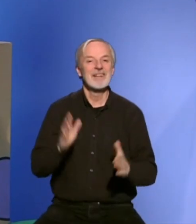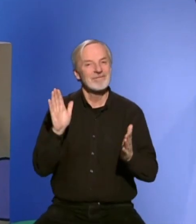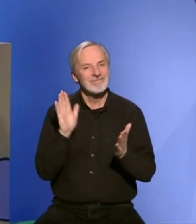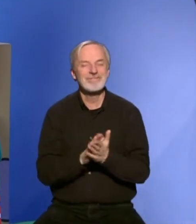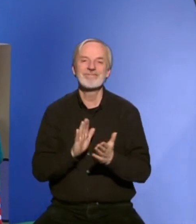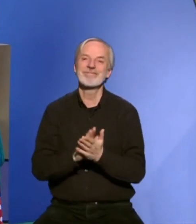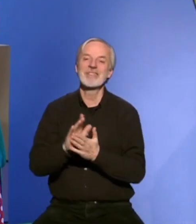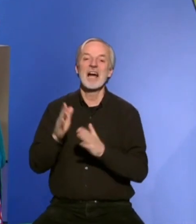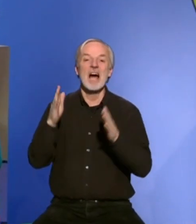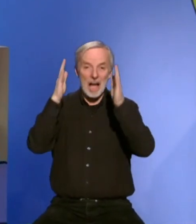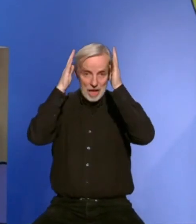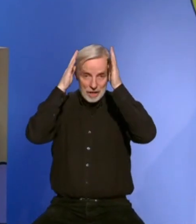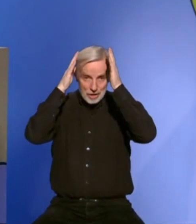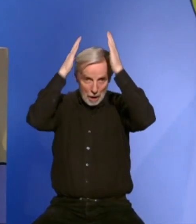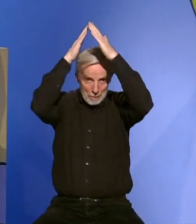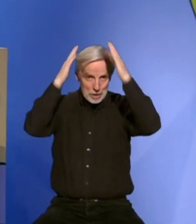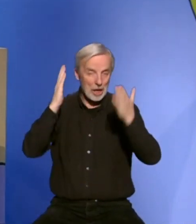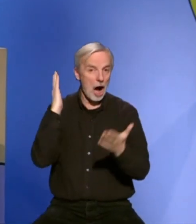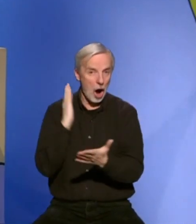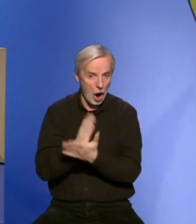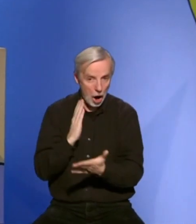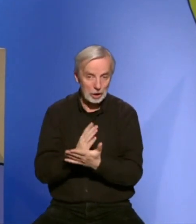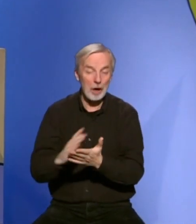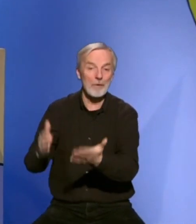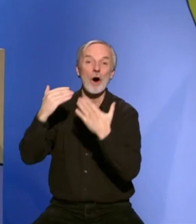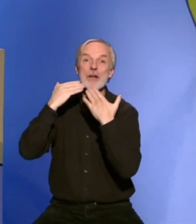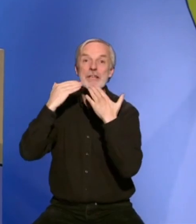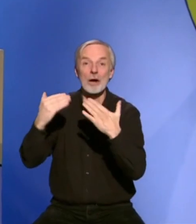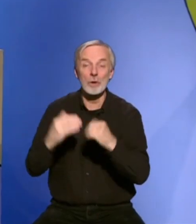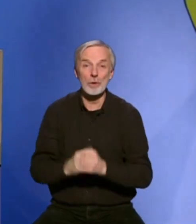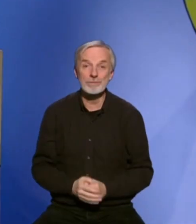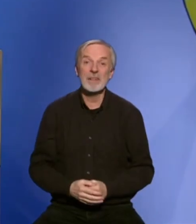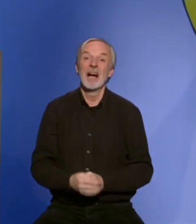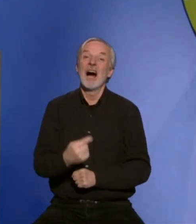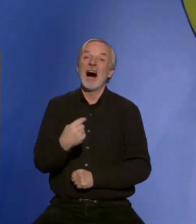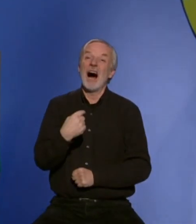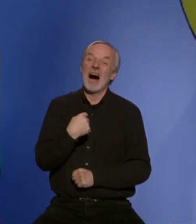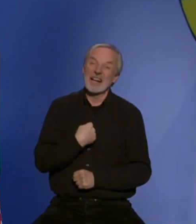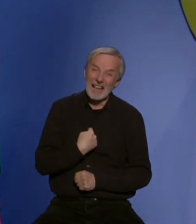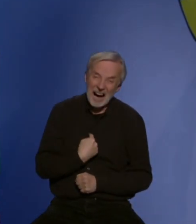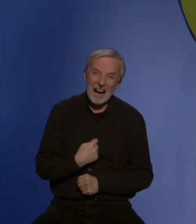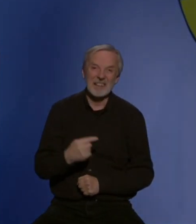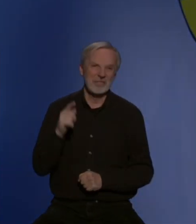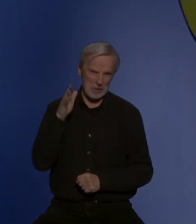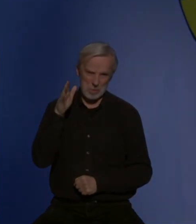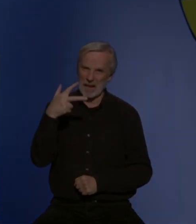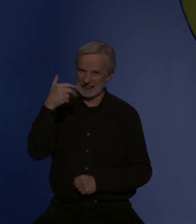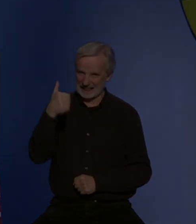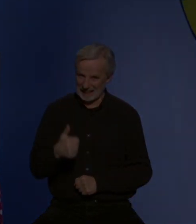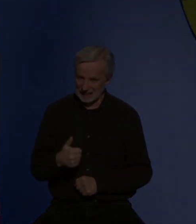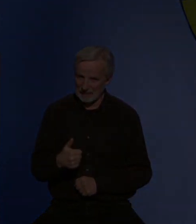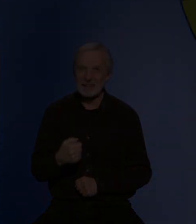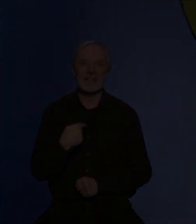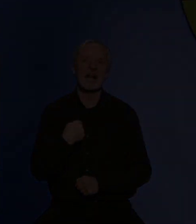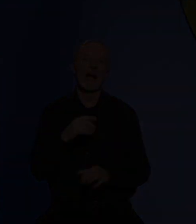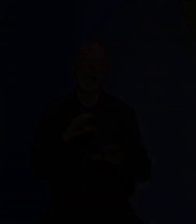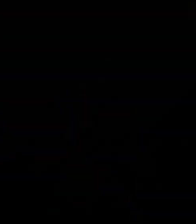Čepičky jsou hotové, děkuju. A já bych si ještě, Lucko, k tomu Silvestru doladil pohádkou.